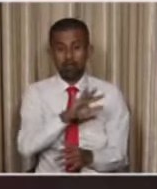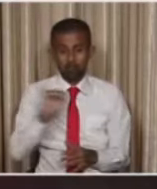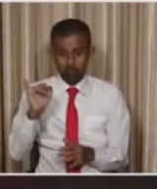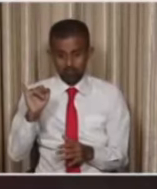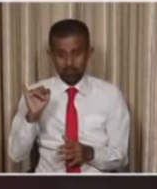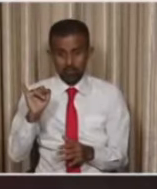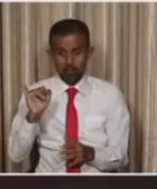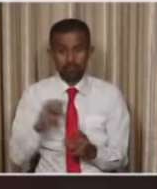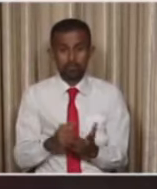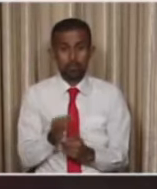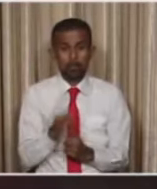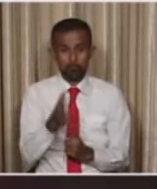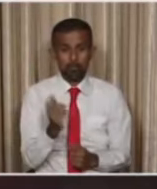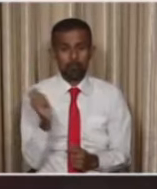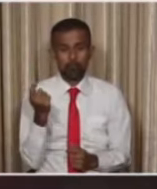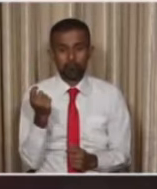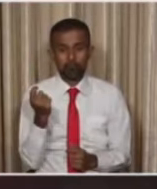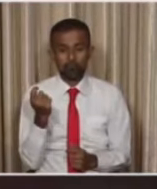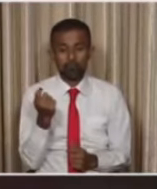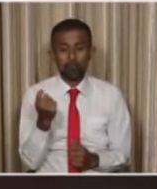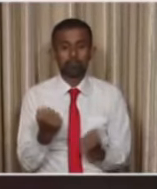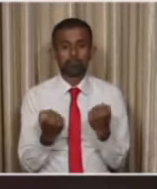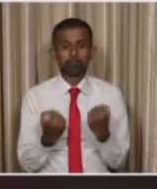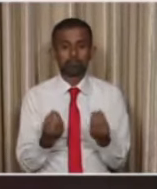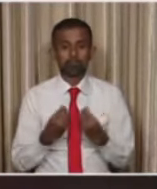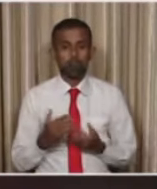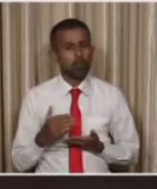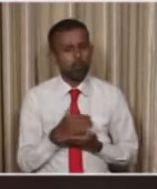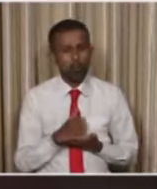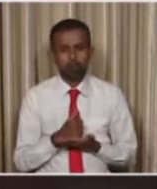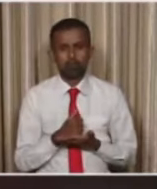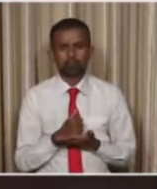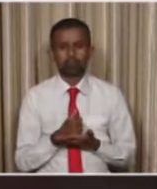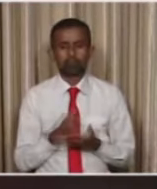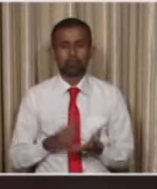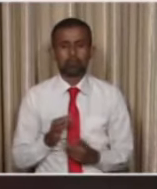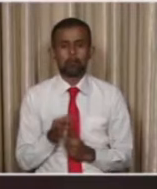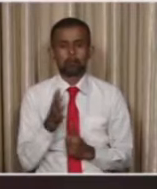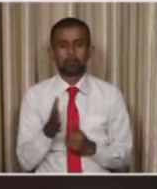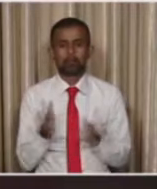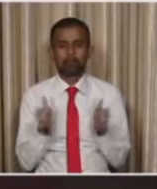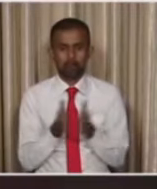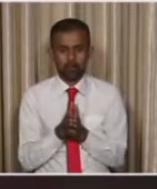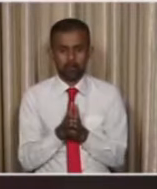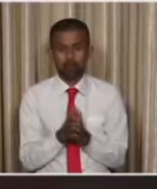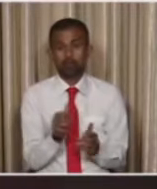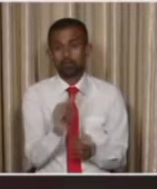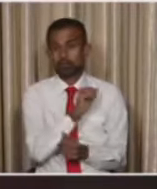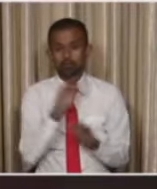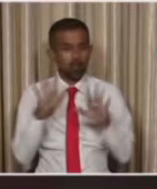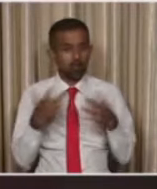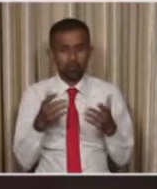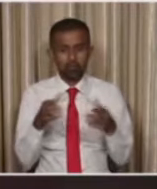මැතිතුමා ලබා ගද්දි එතුමාට ශක්තිය දුණු සියලු දේශපාලන ව්‍යාපාරේ ඉන්නද සජිත් ප්‍රේමදාස මැතිතුමාත් එක්ක. එදා අපිත් එක්ක නොහිටපු